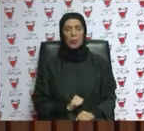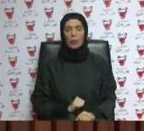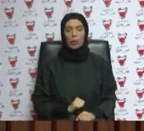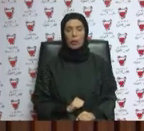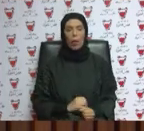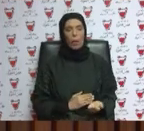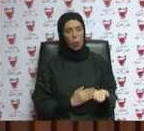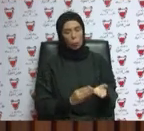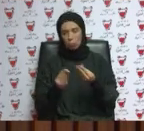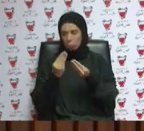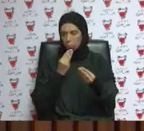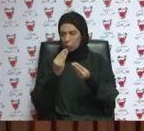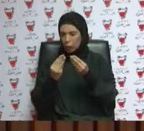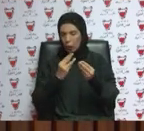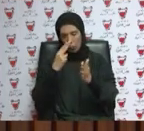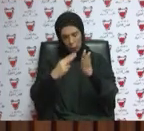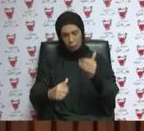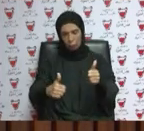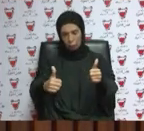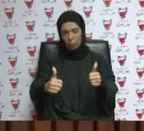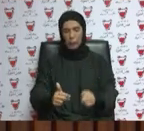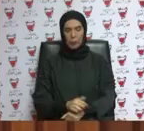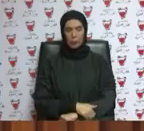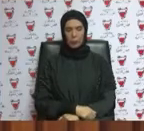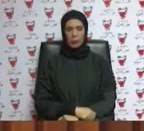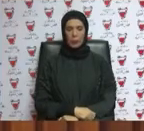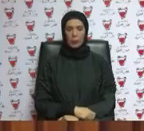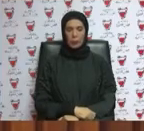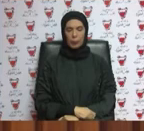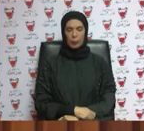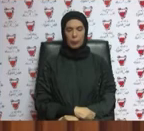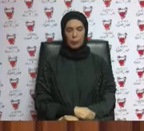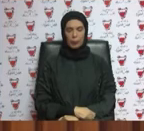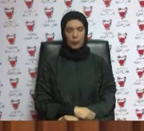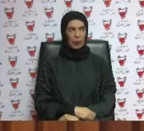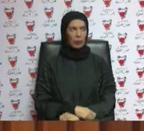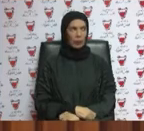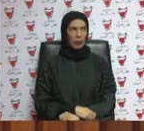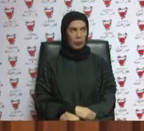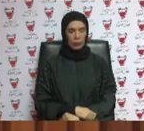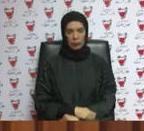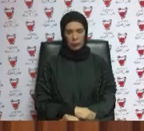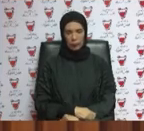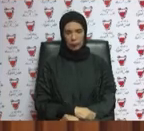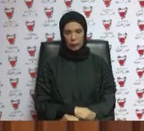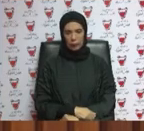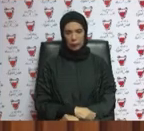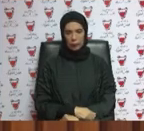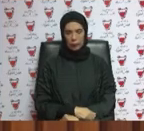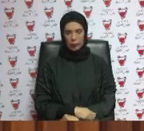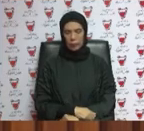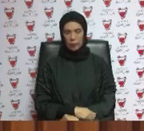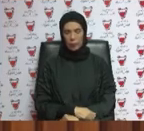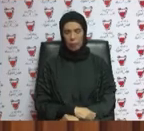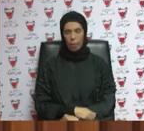والأمر معروض على المجلس الموقر لاتخاذ اللازم. شكرا معالي الرئيس. شكرا جزيلا. الدكتورة جهاد